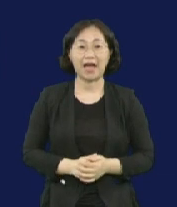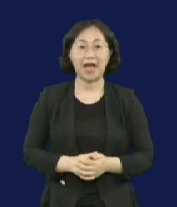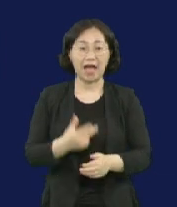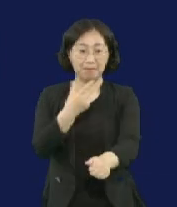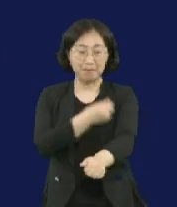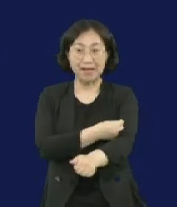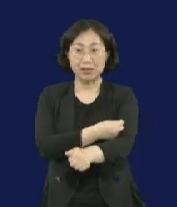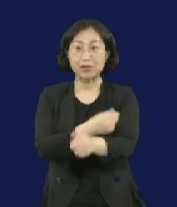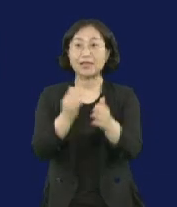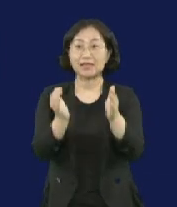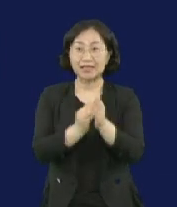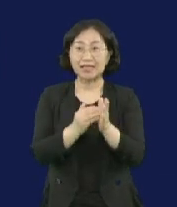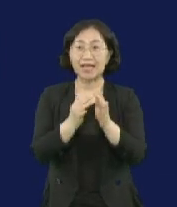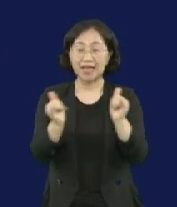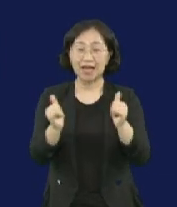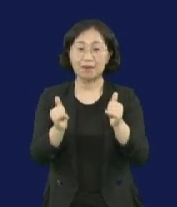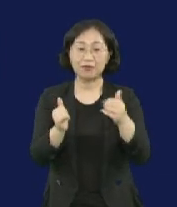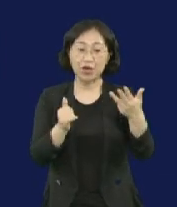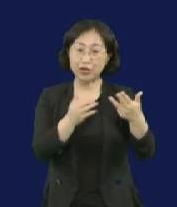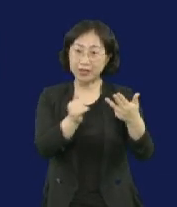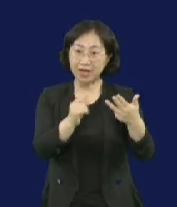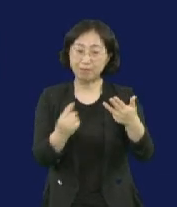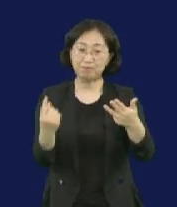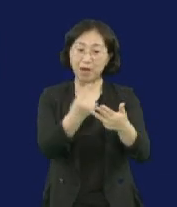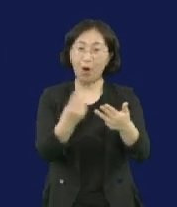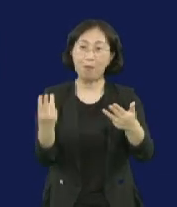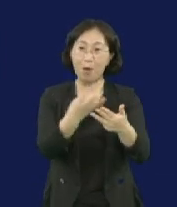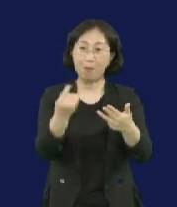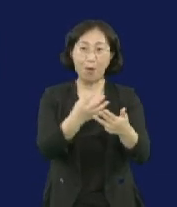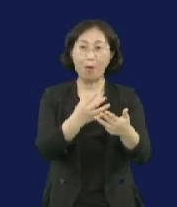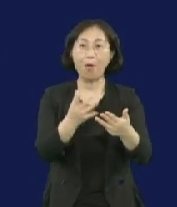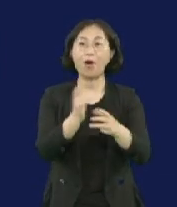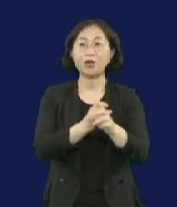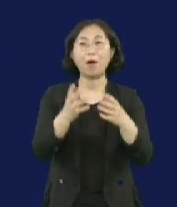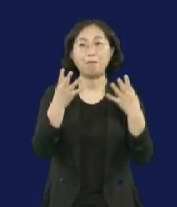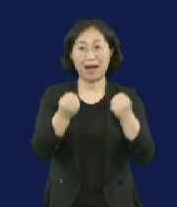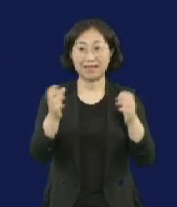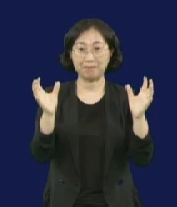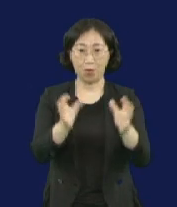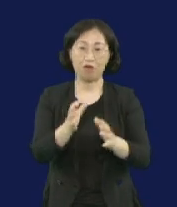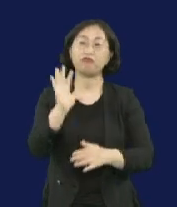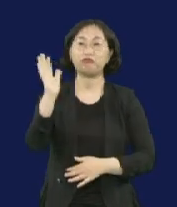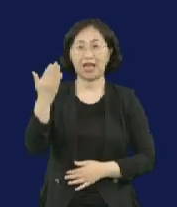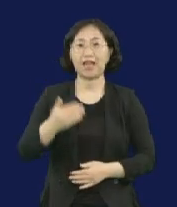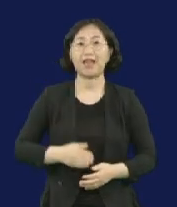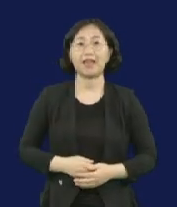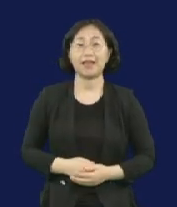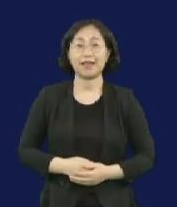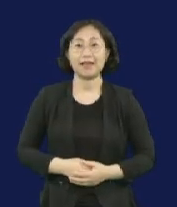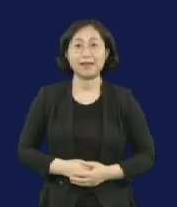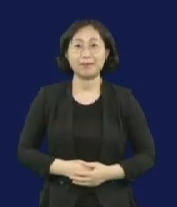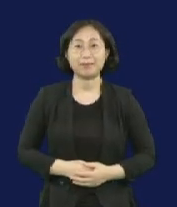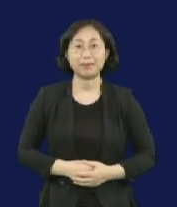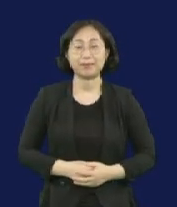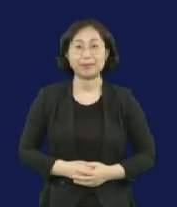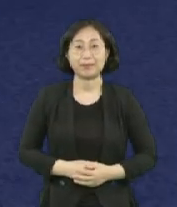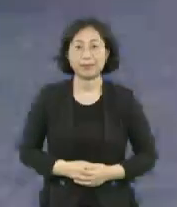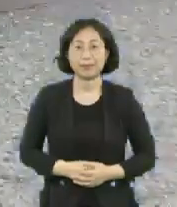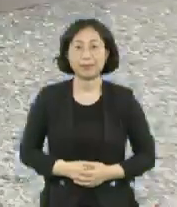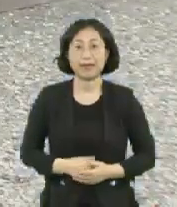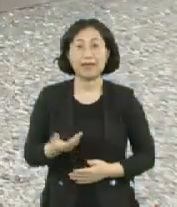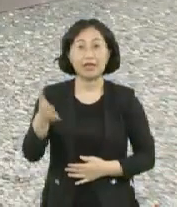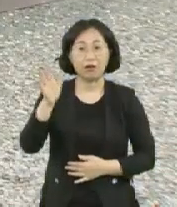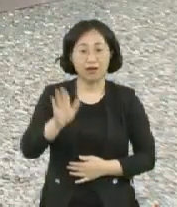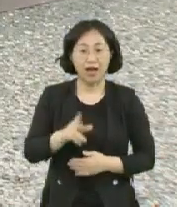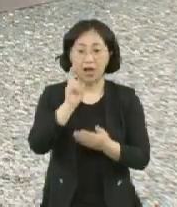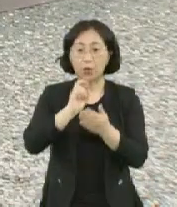백신 접종 완료자는 인원 산정에서 제외돼 실제로는 더 많은 인원이 한자리에 모일 수 있게 됐습니다.